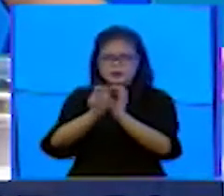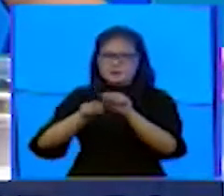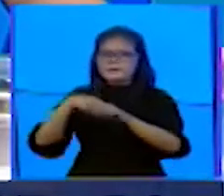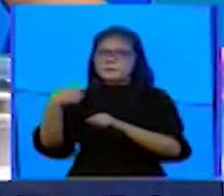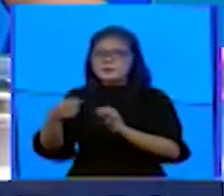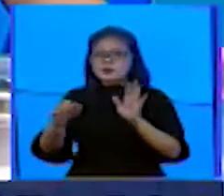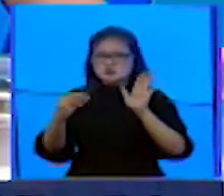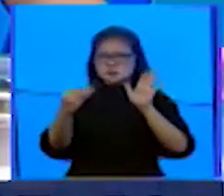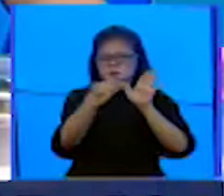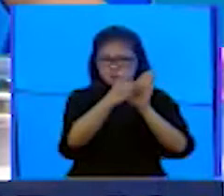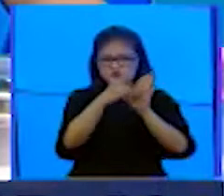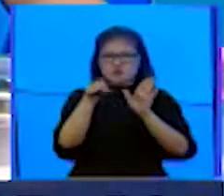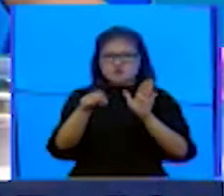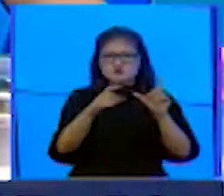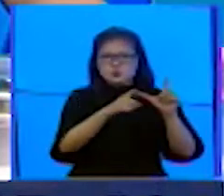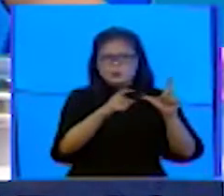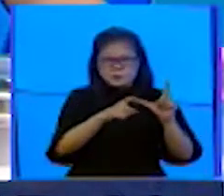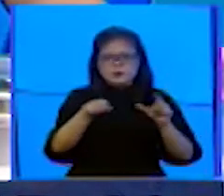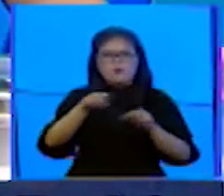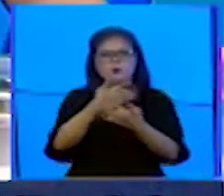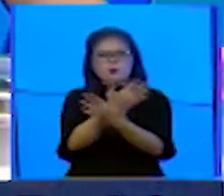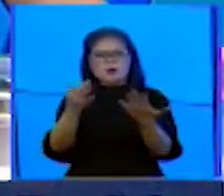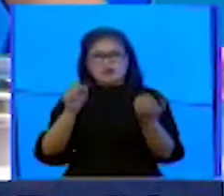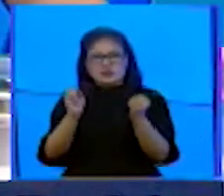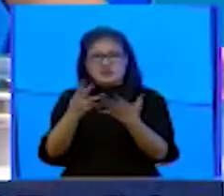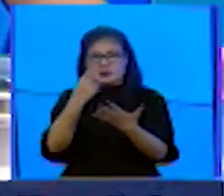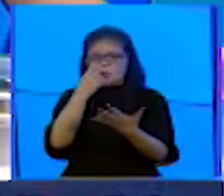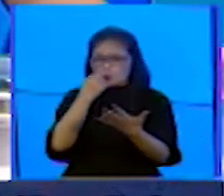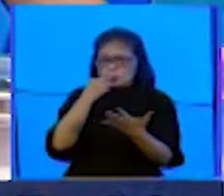yang mengalami batuk dan flu untuk segera dilakukan swab.